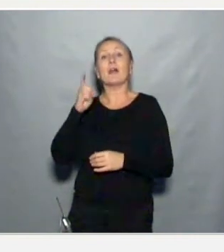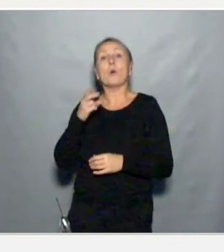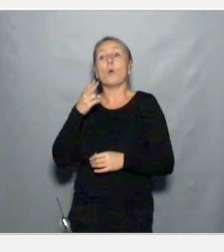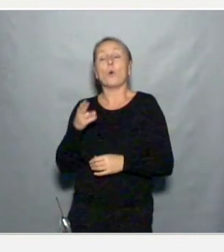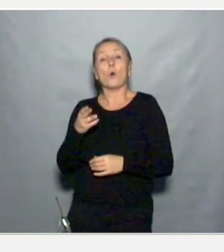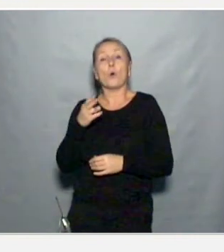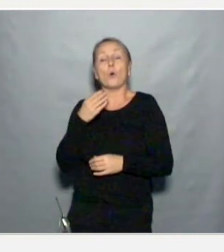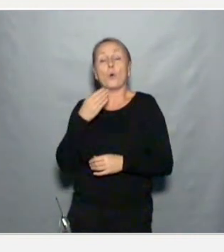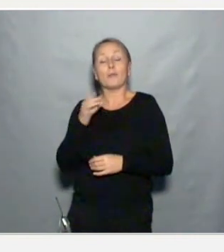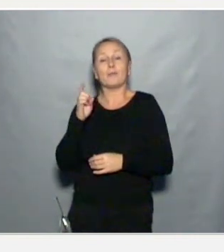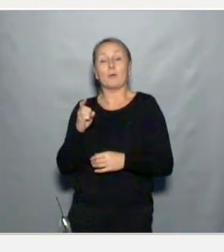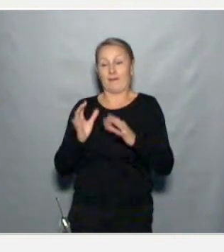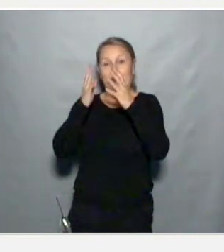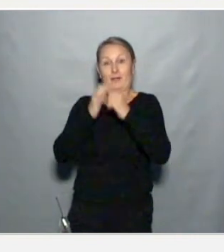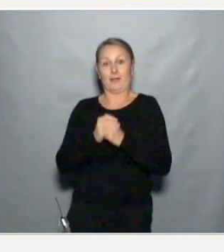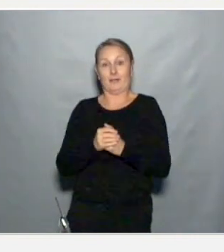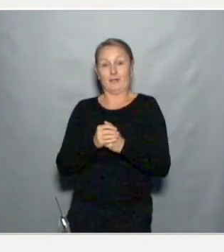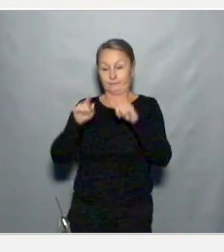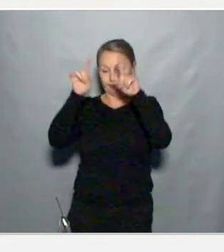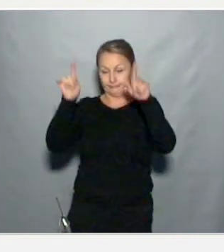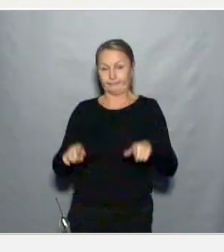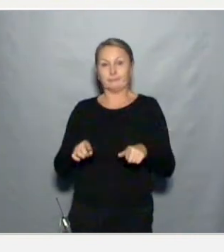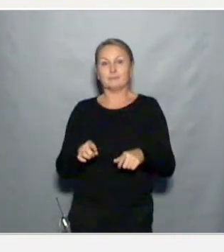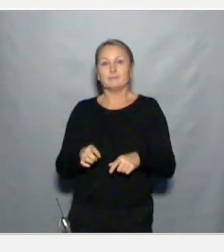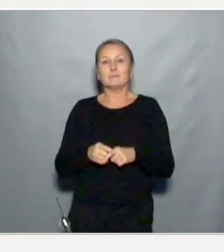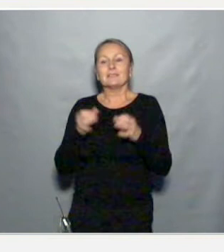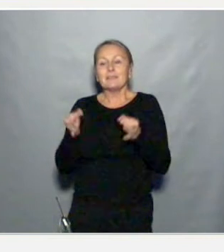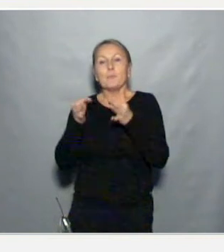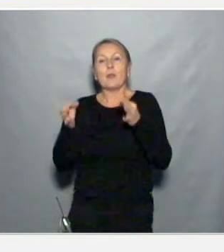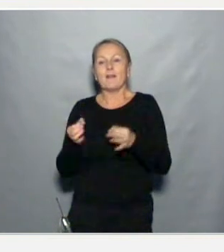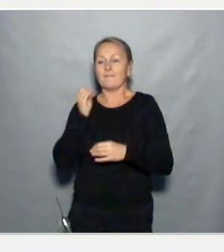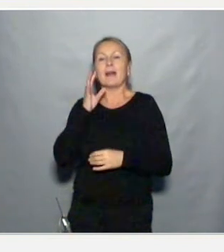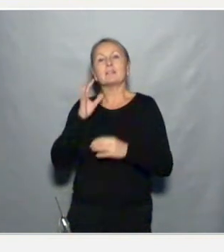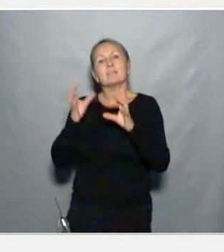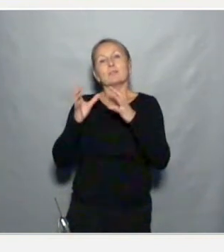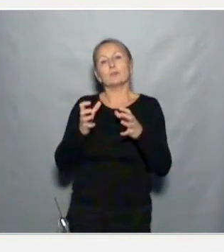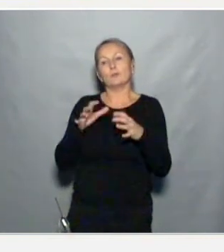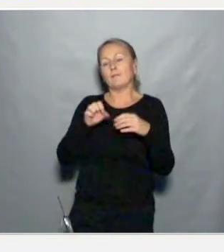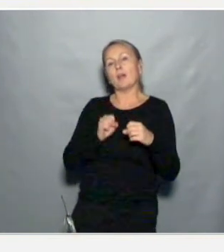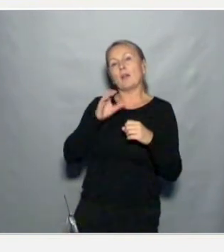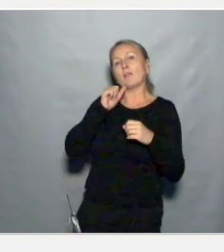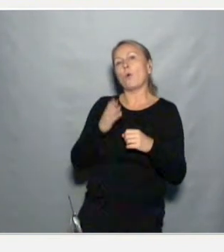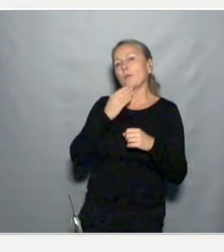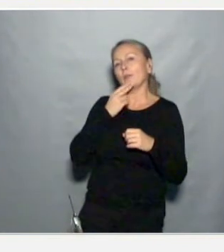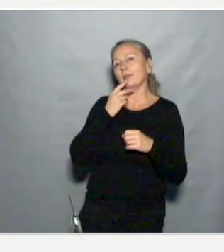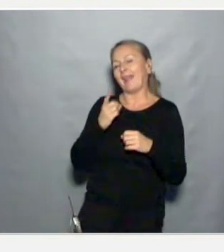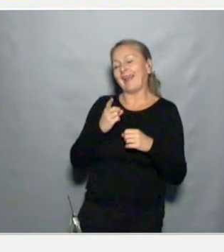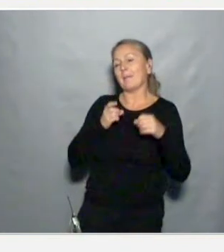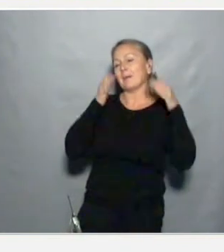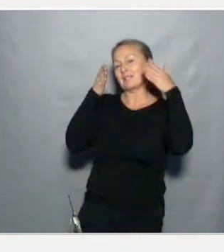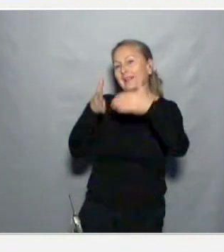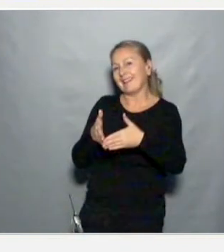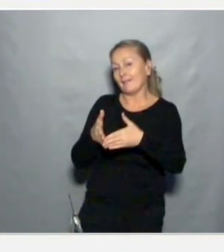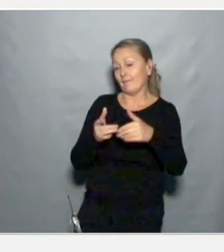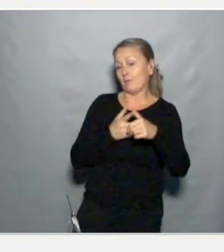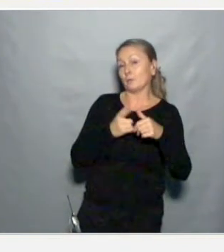från Samsung så simulerar vi två vardagssituationer ur ett ADHD-perspektiv. Först när man är på väg